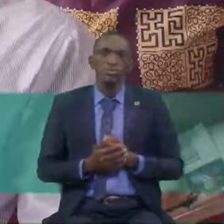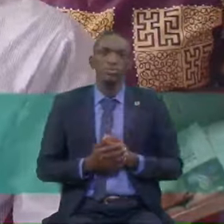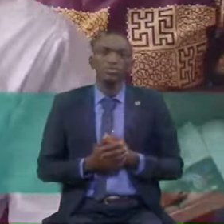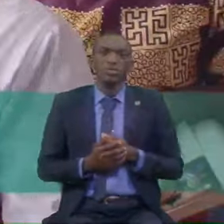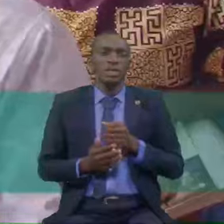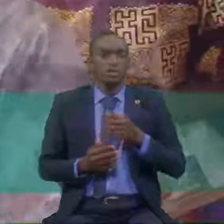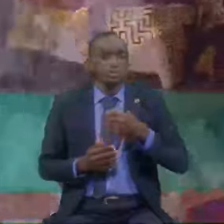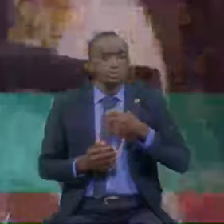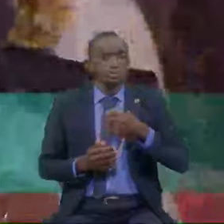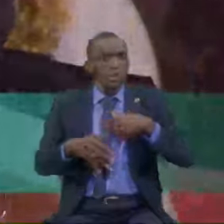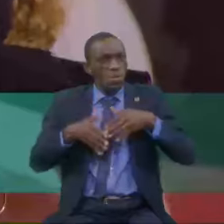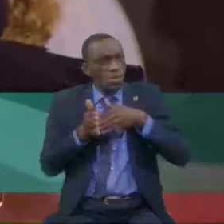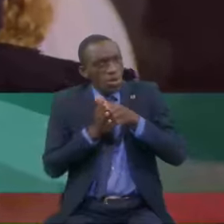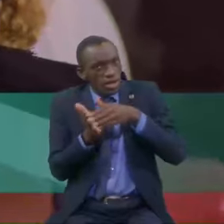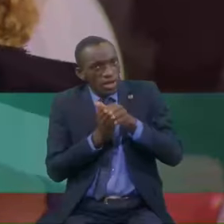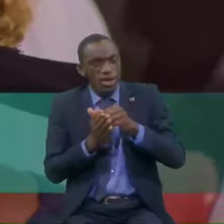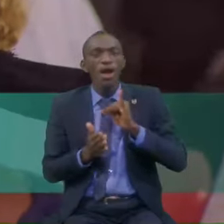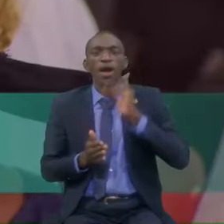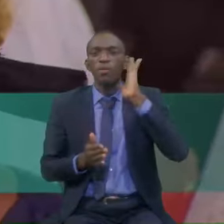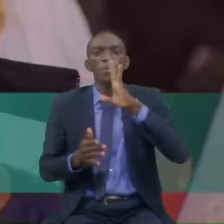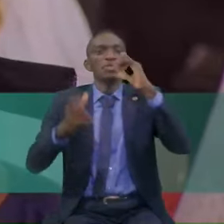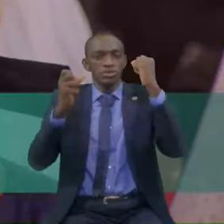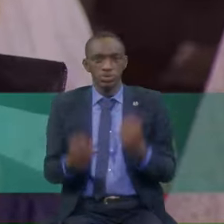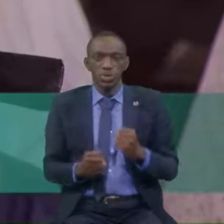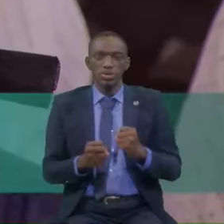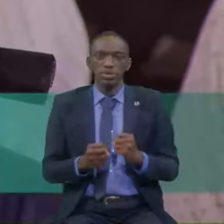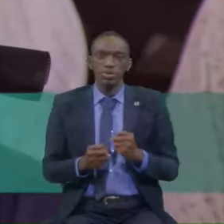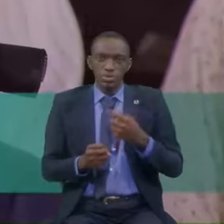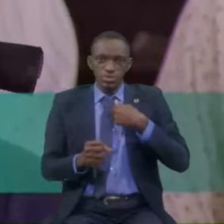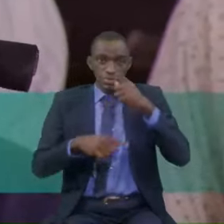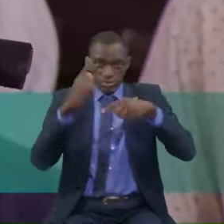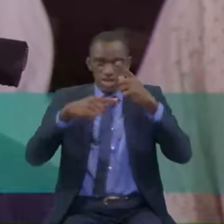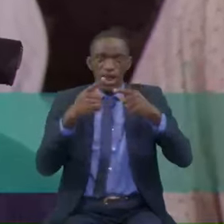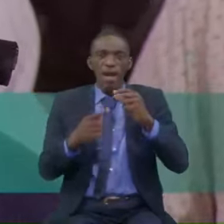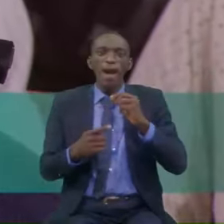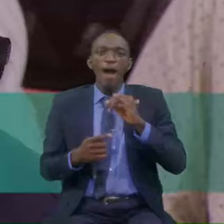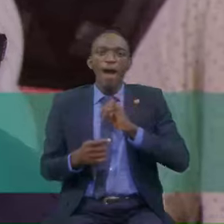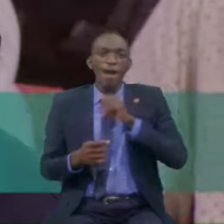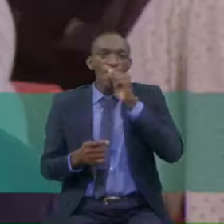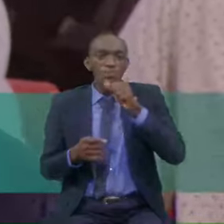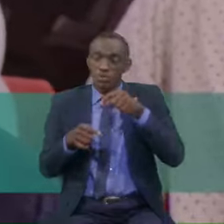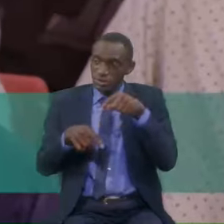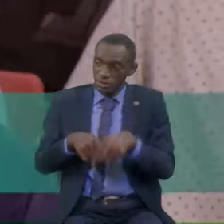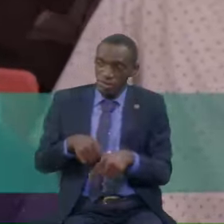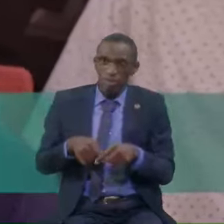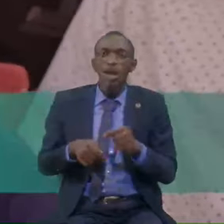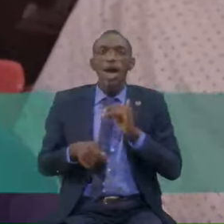Est-ce que je suis faible? Je serai fort. Est-ce que je suis faible? Je serai